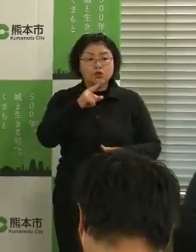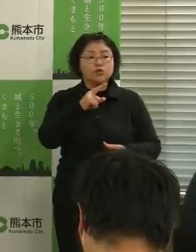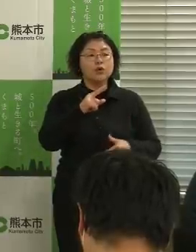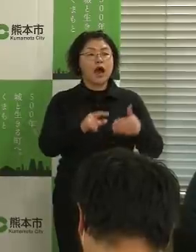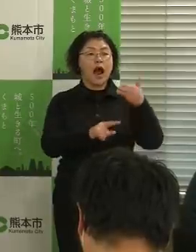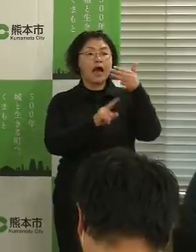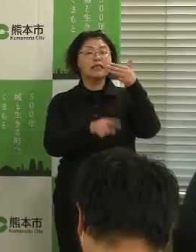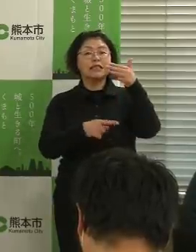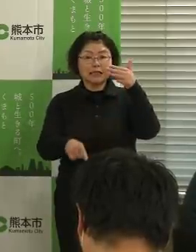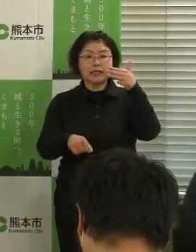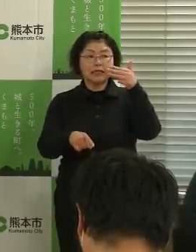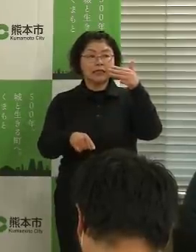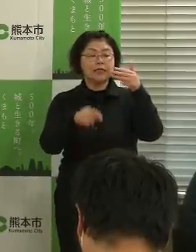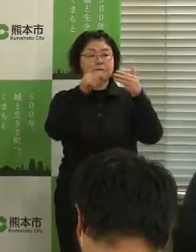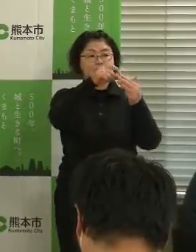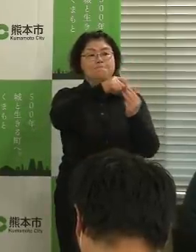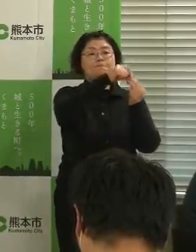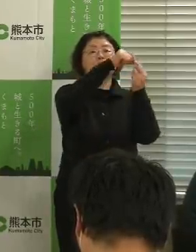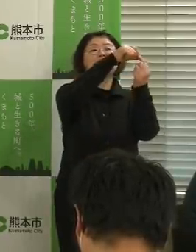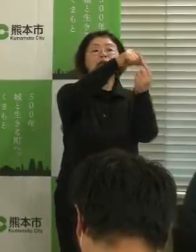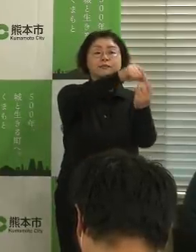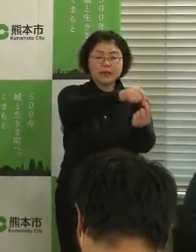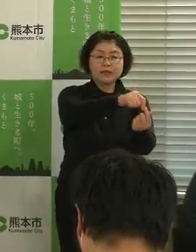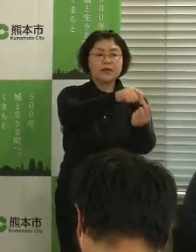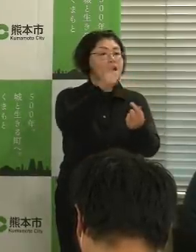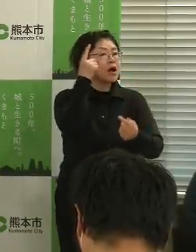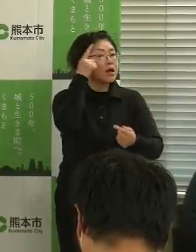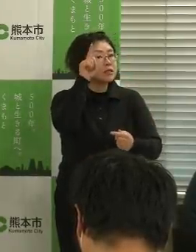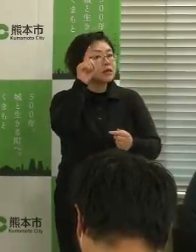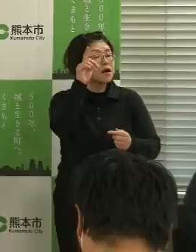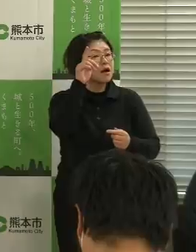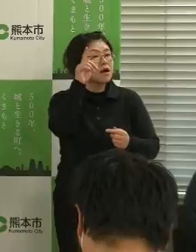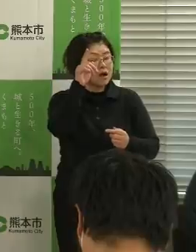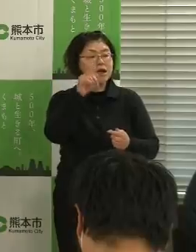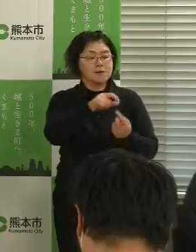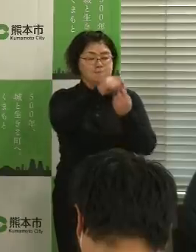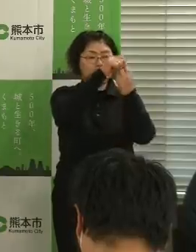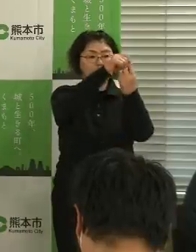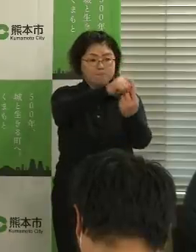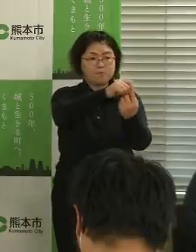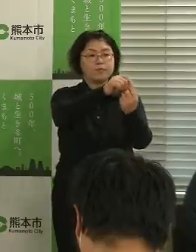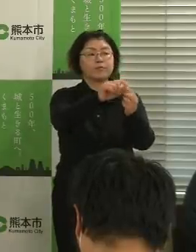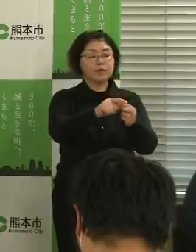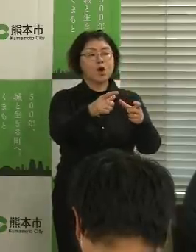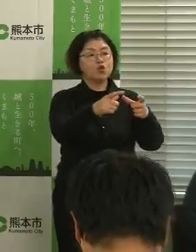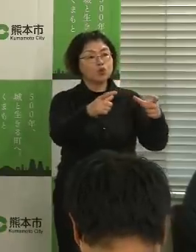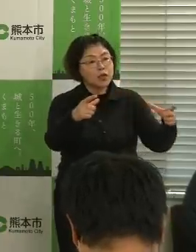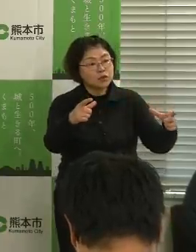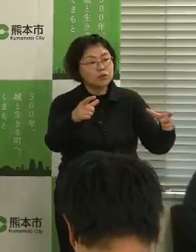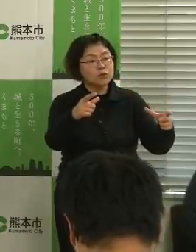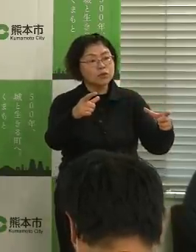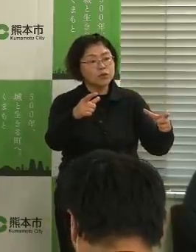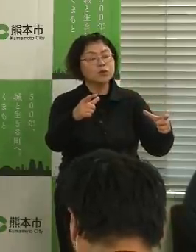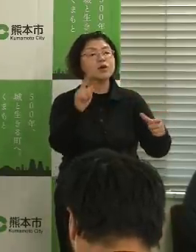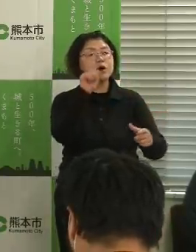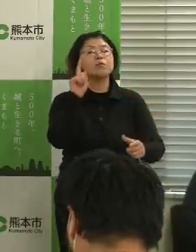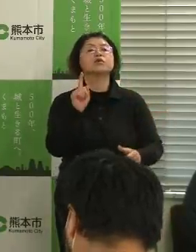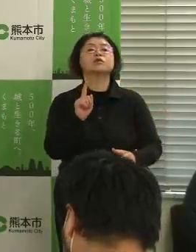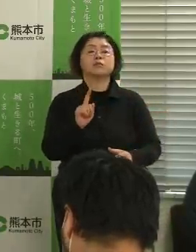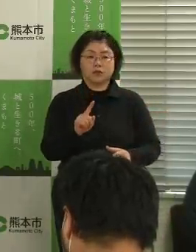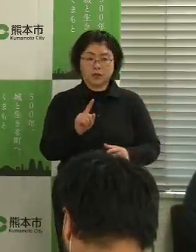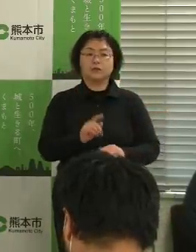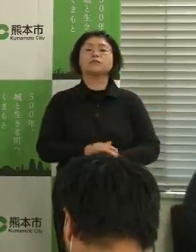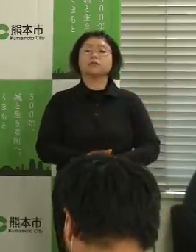をスタートさせて明日以降やってみてですね、また必要であればまたそこは増強をするということを考えております